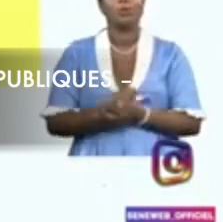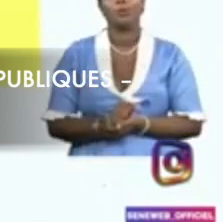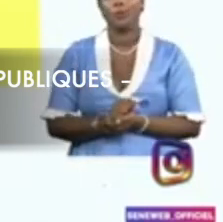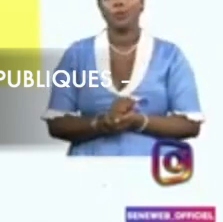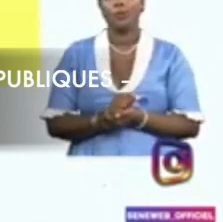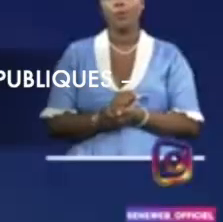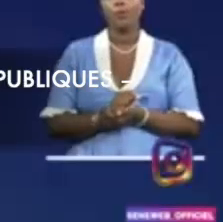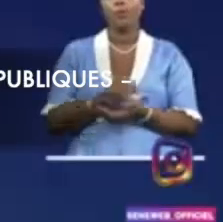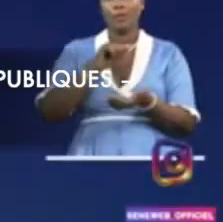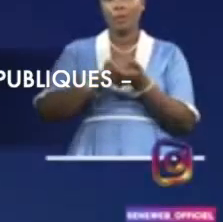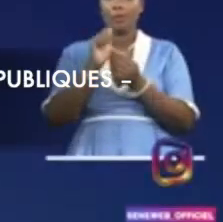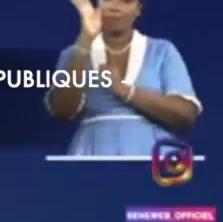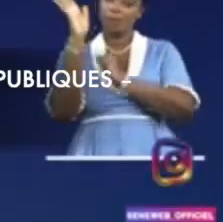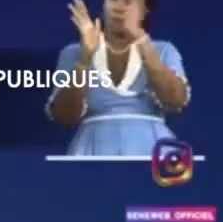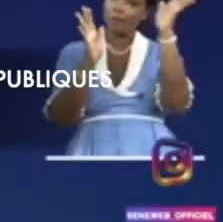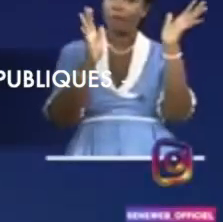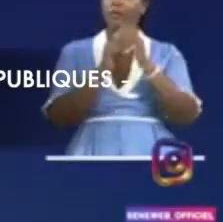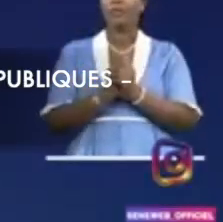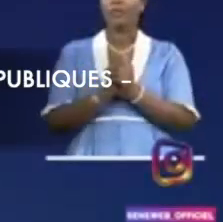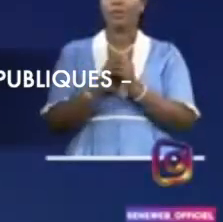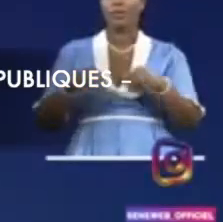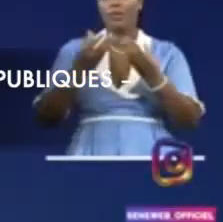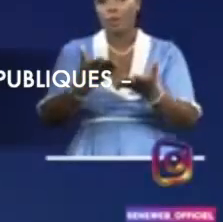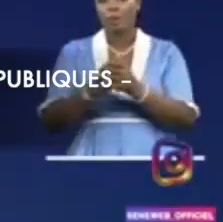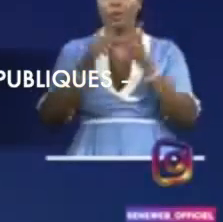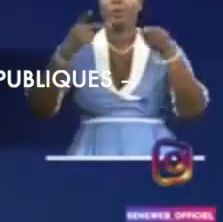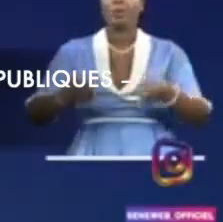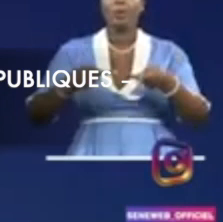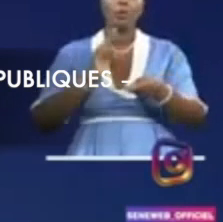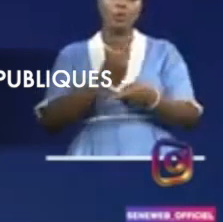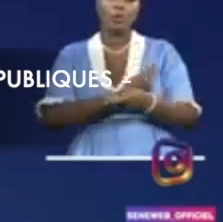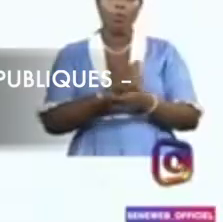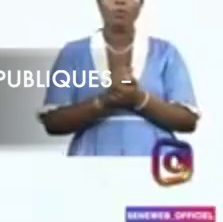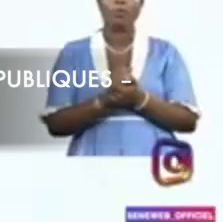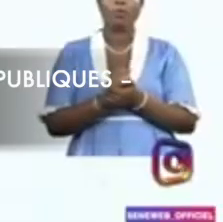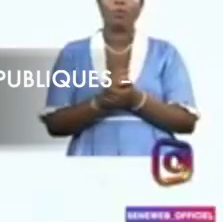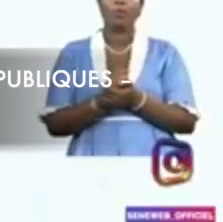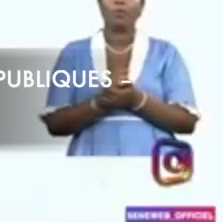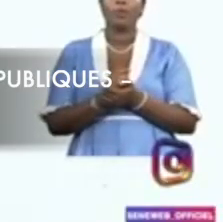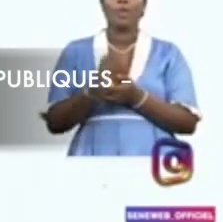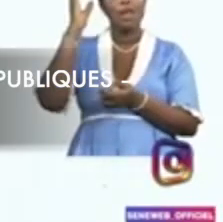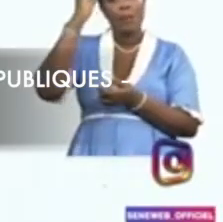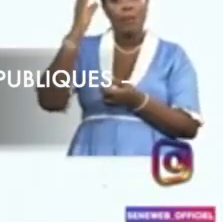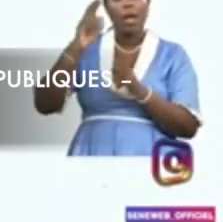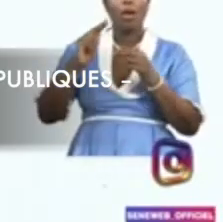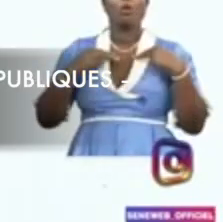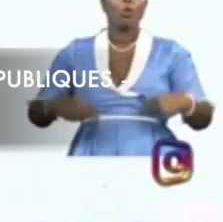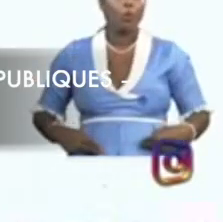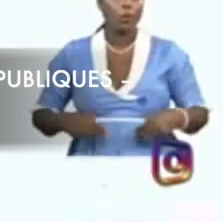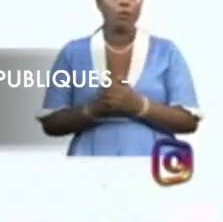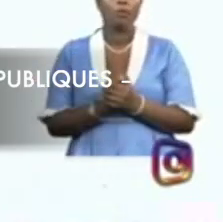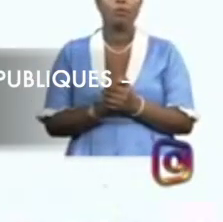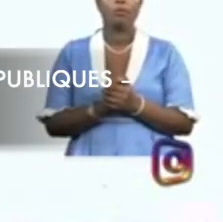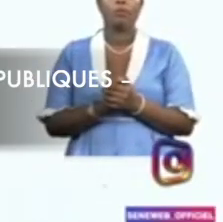les branches fournies représenteront notre capital humain de qualité et la garantie de